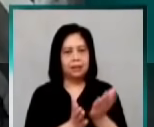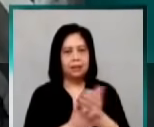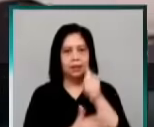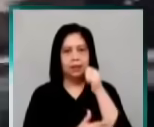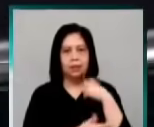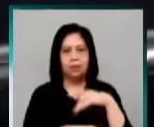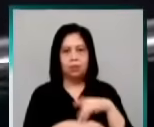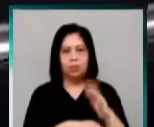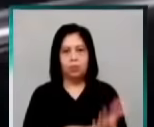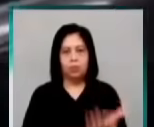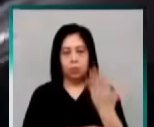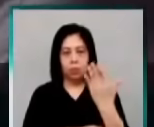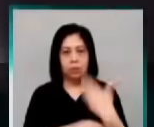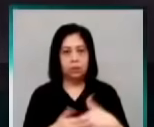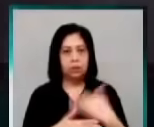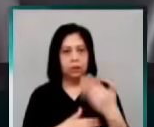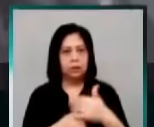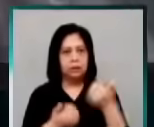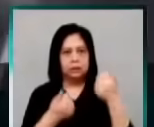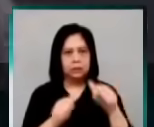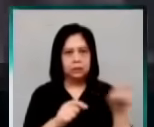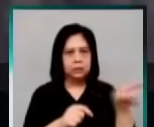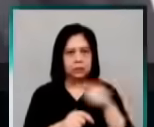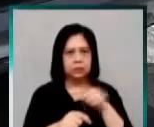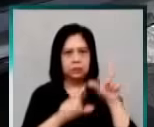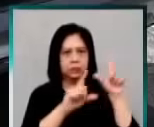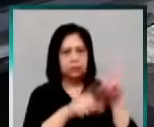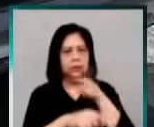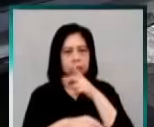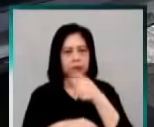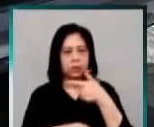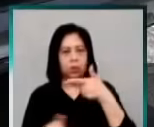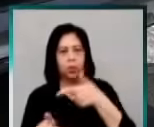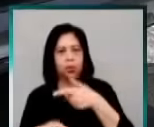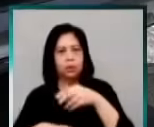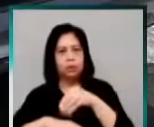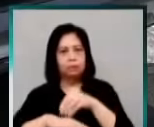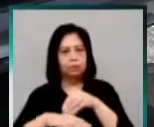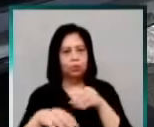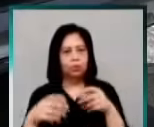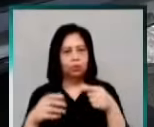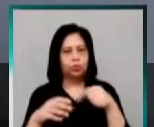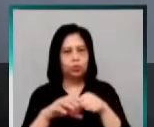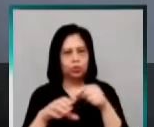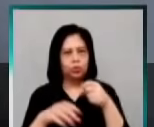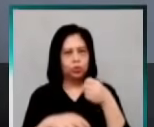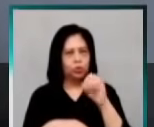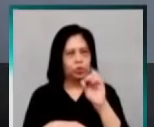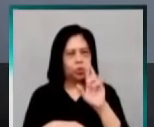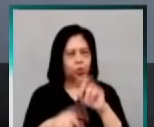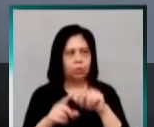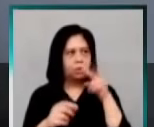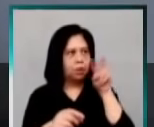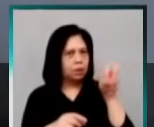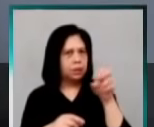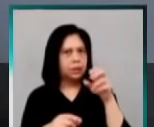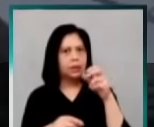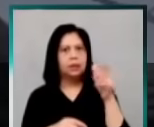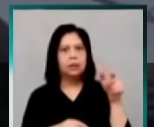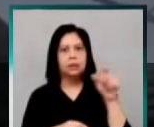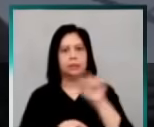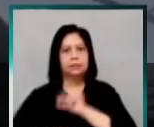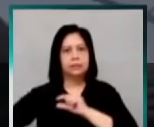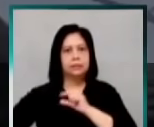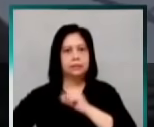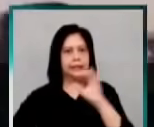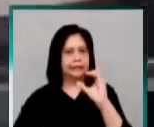Kasunod niyan, tinangka naman ng mga suspect na hold upin ng convenience store. Pero nakita sila ng gwardiya sa CCTV. Pinaputokan niya